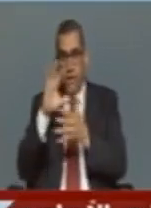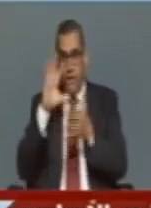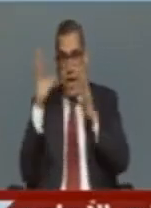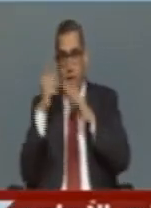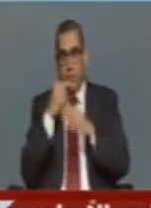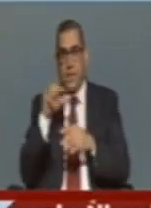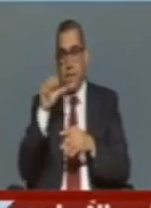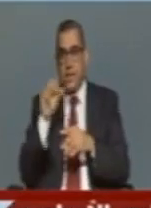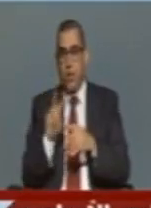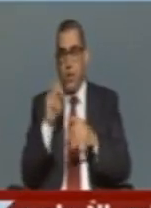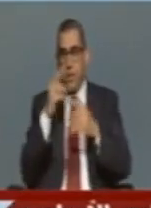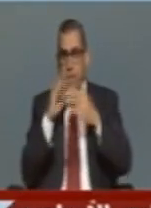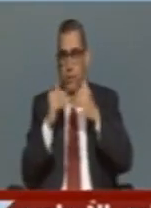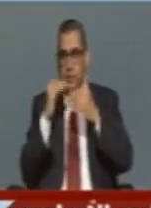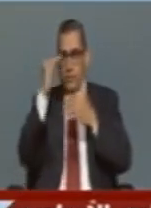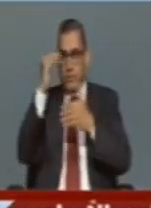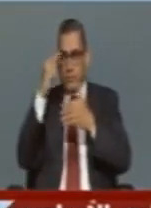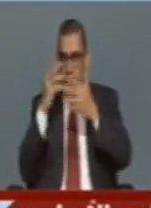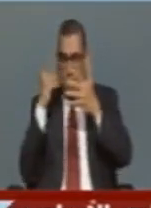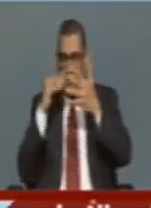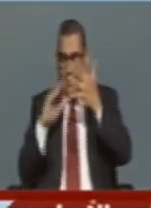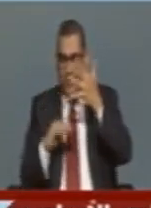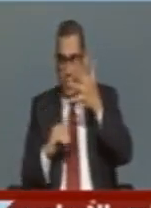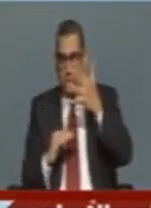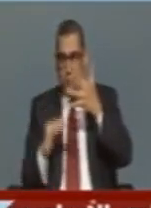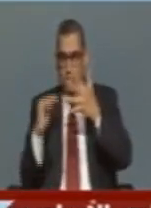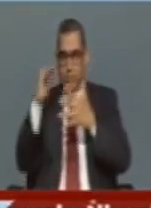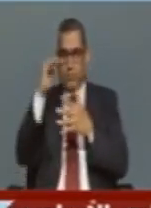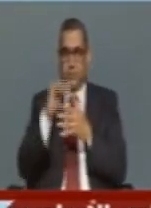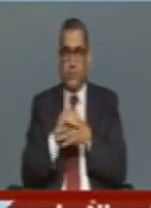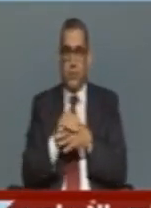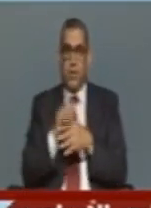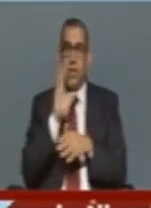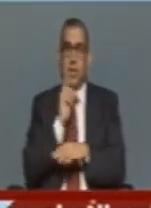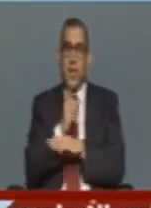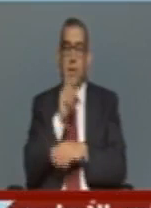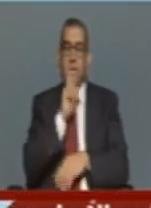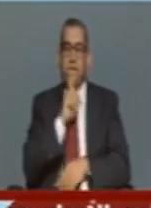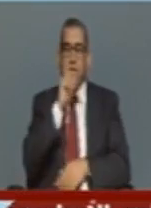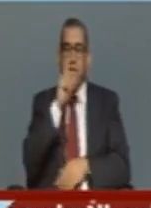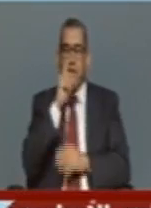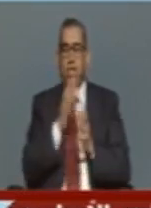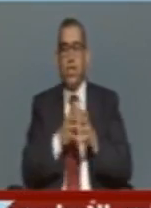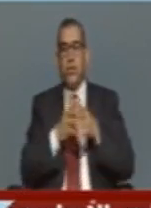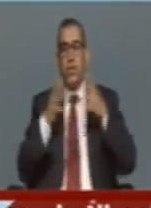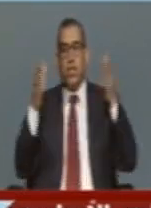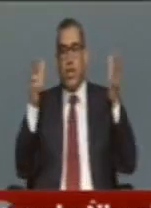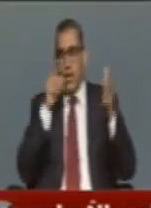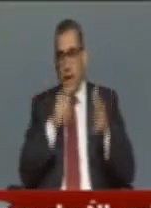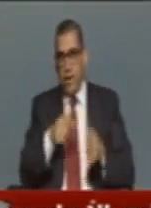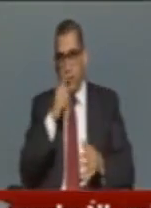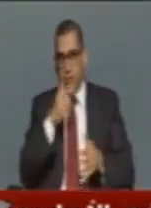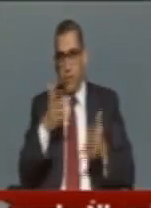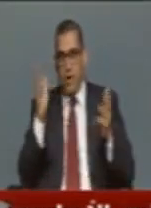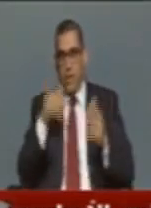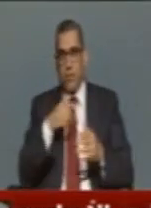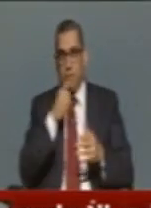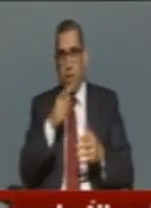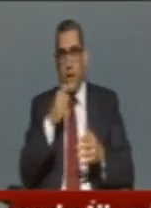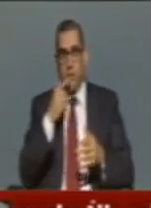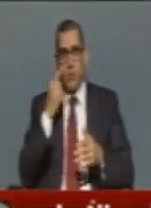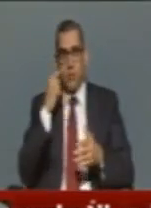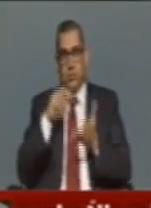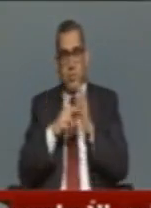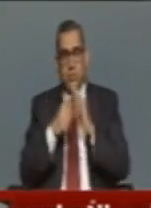فده يعني التعليم الفني ده حكاية كبيرة جدا يا فخامة الرئيس، ده اللي هيصنع الاقتصاد وهو ده اللي